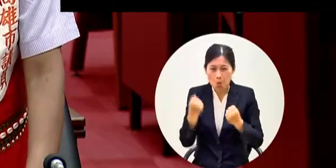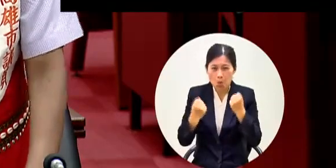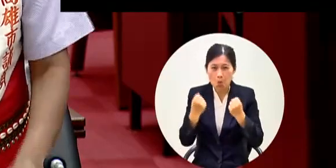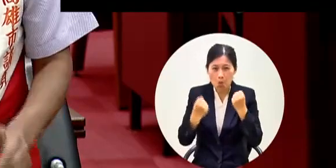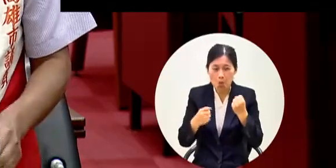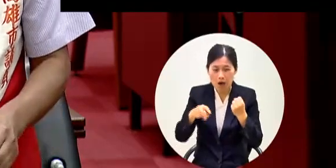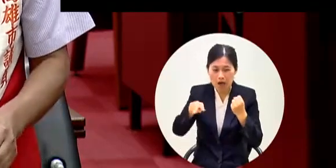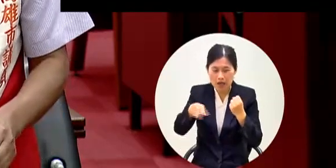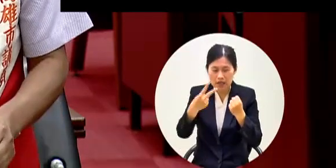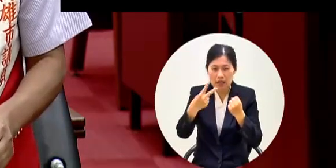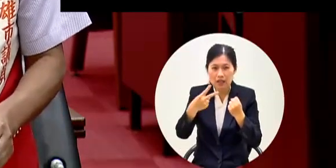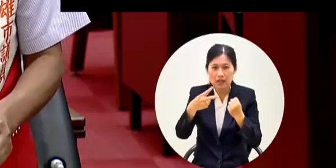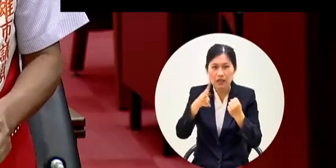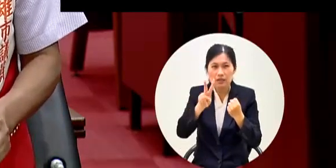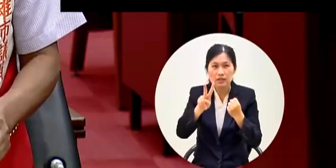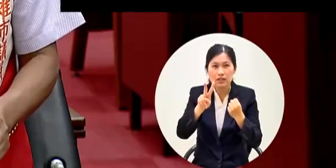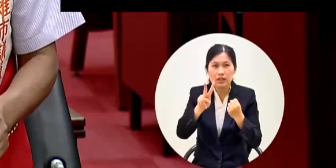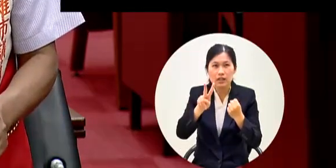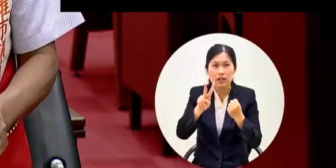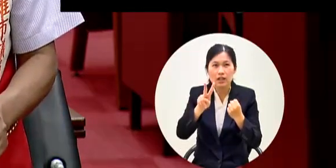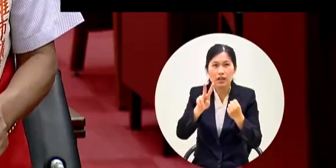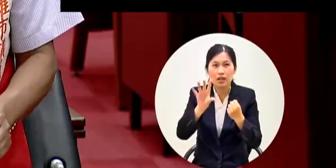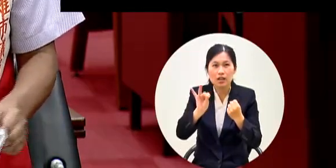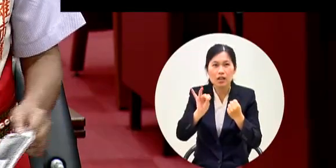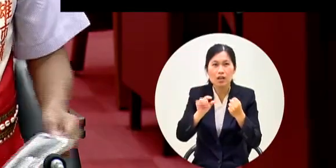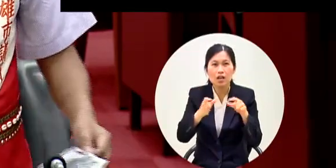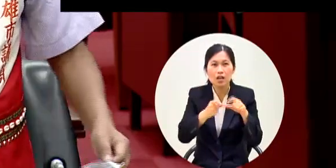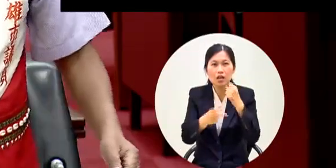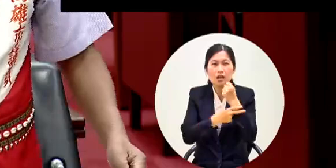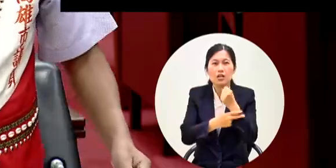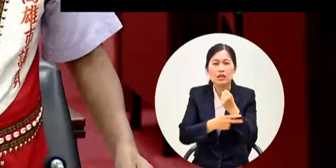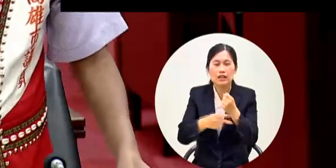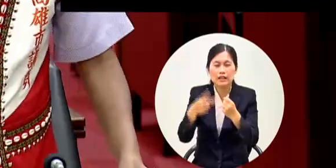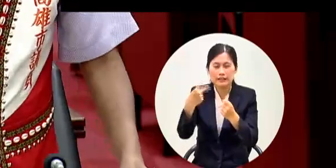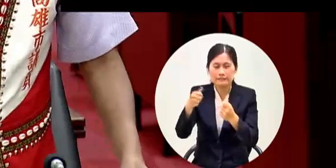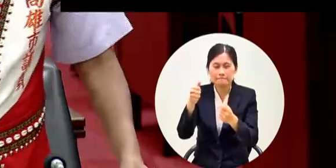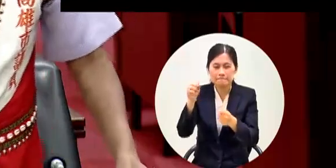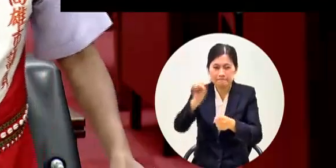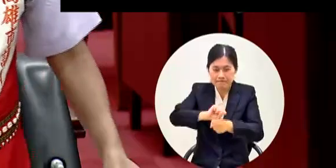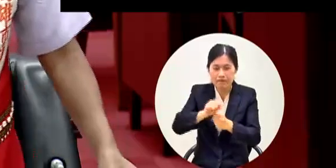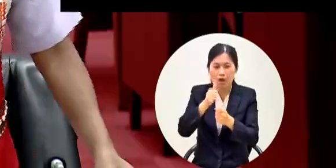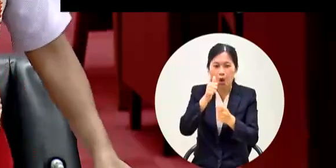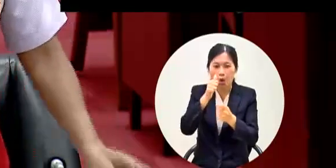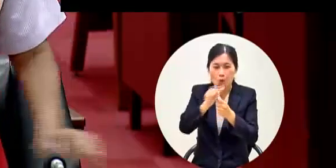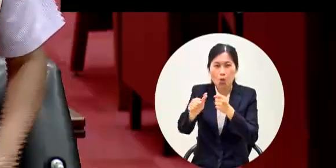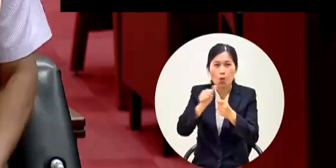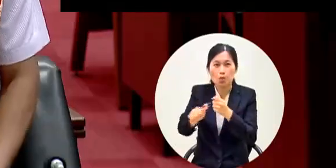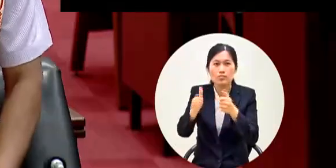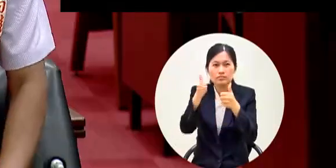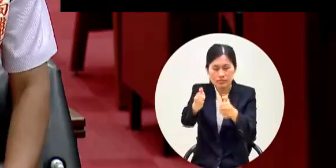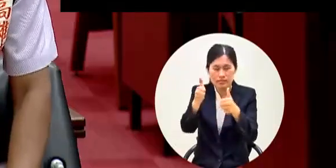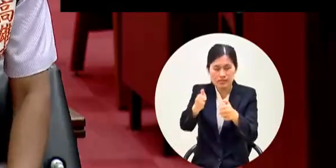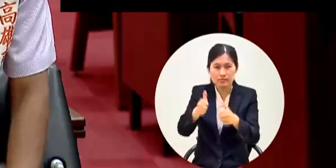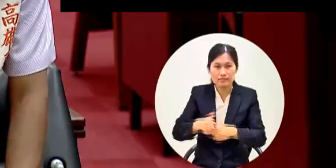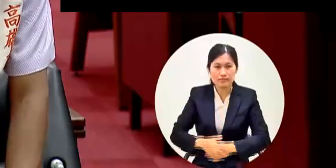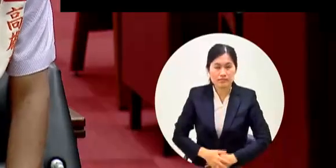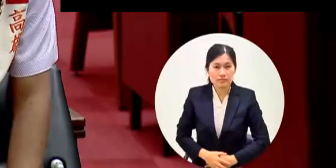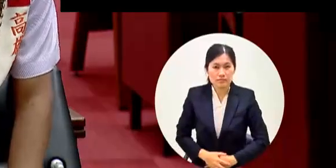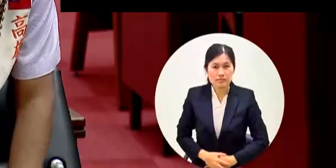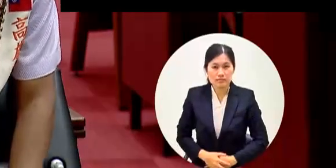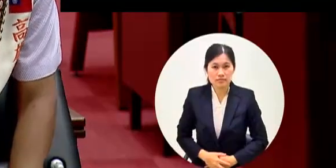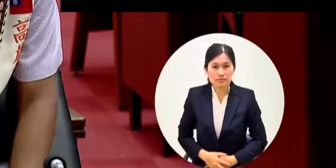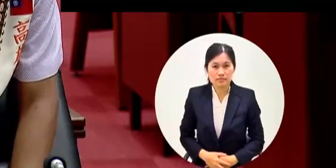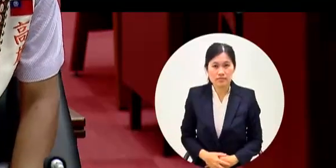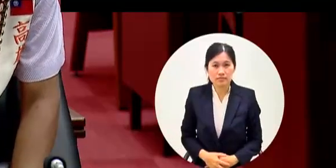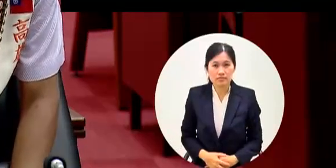跟我们的母语同时要并重。我想这个只是一个书面可以回答的，因为时间